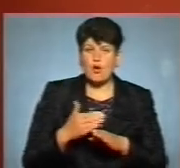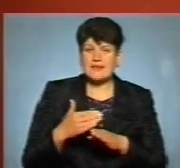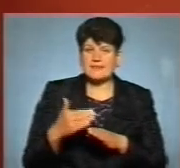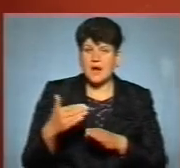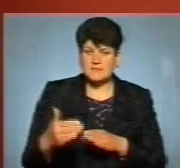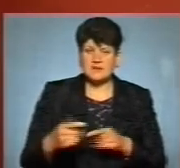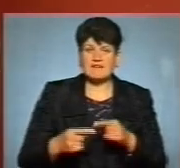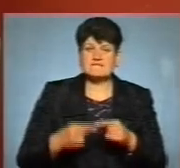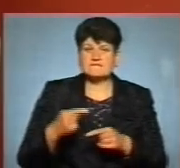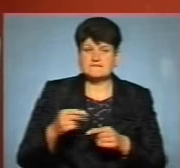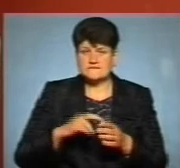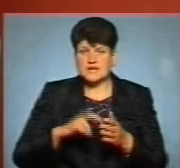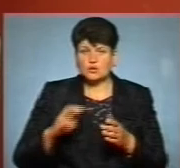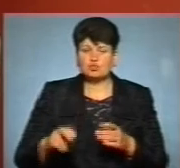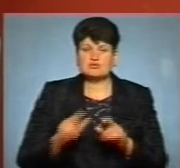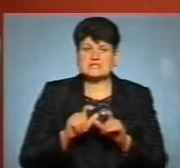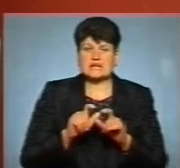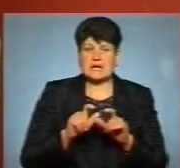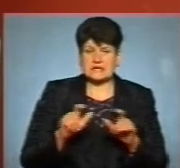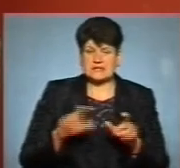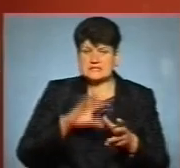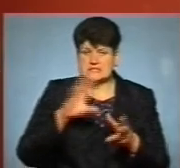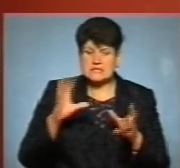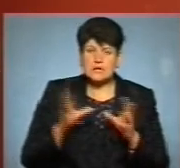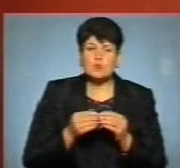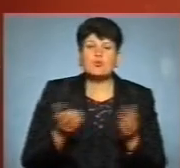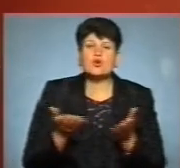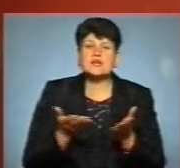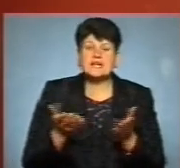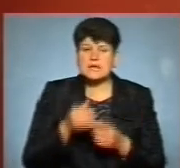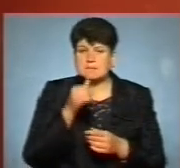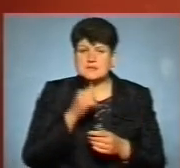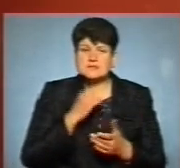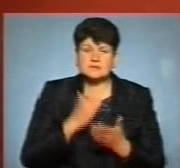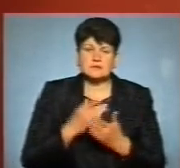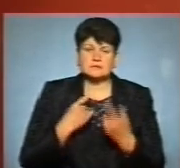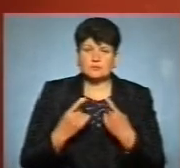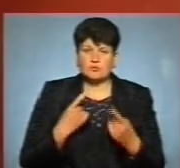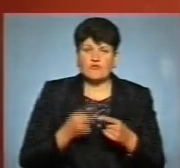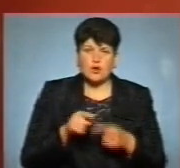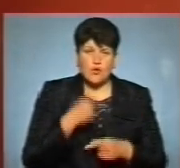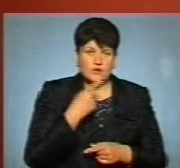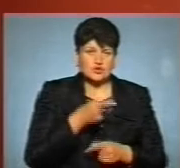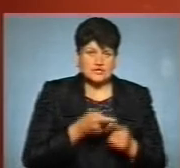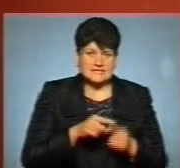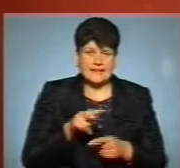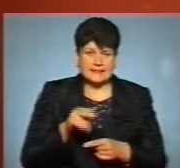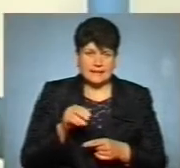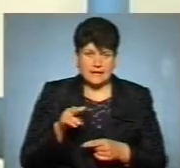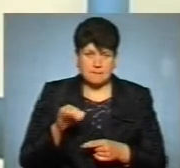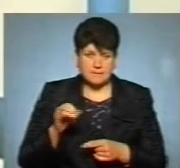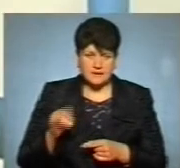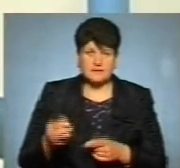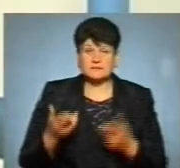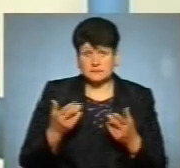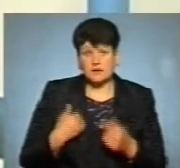з карантину. Загалом, про який місяць йдеться? Ви говорили про те, що це липень. Так, ну, сподіваємося, що це